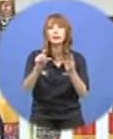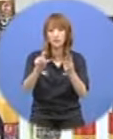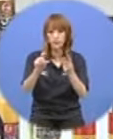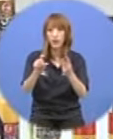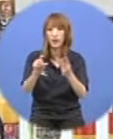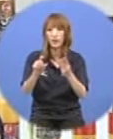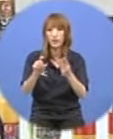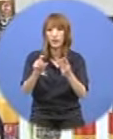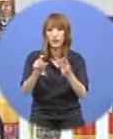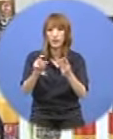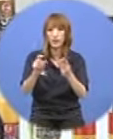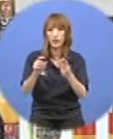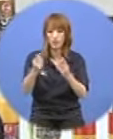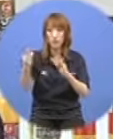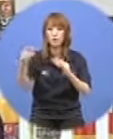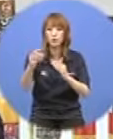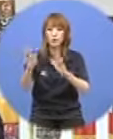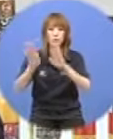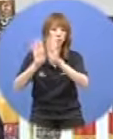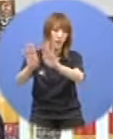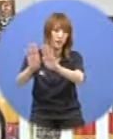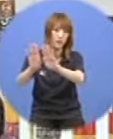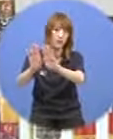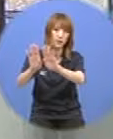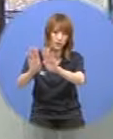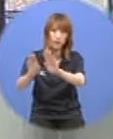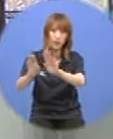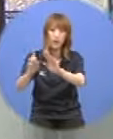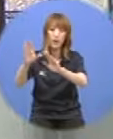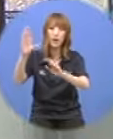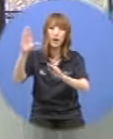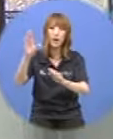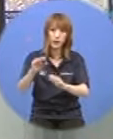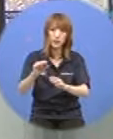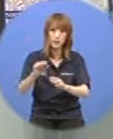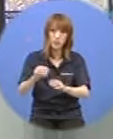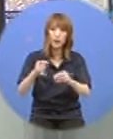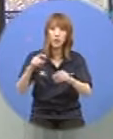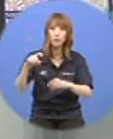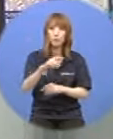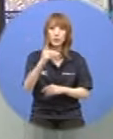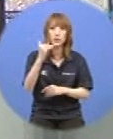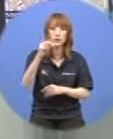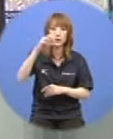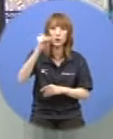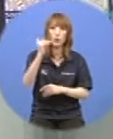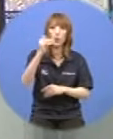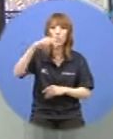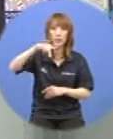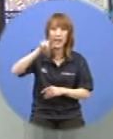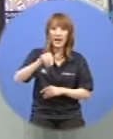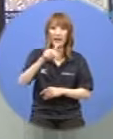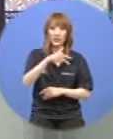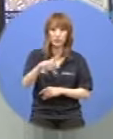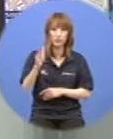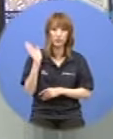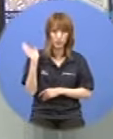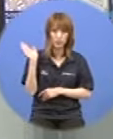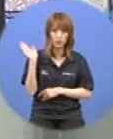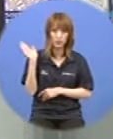虫をそのできるだけ減らすと、でそのために虫コナーズという商品で、要するにまあ虫を寄せつけないものをや